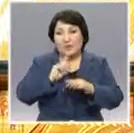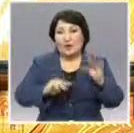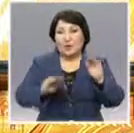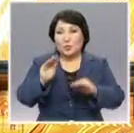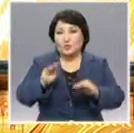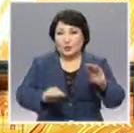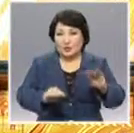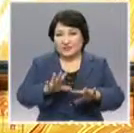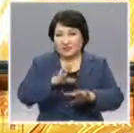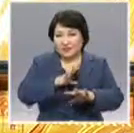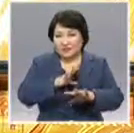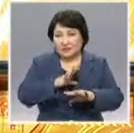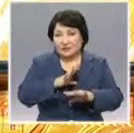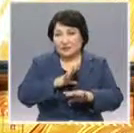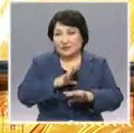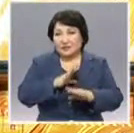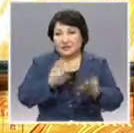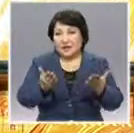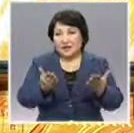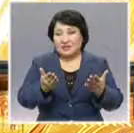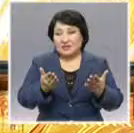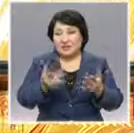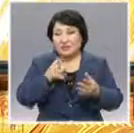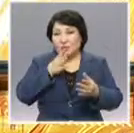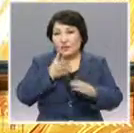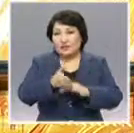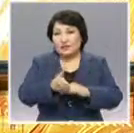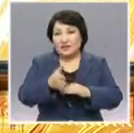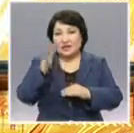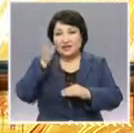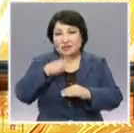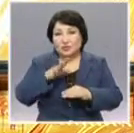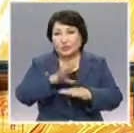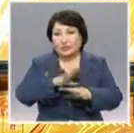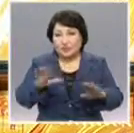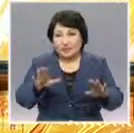қылып соққан, но қазір мына бақта су болмағандықтан ол онша пайдаланып отқан жоқ.